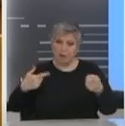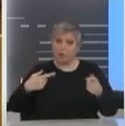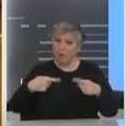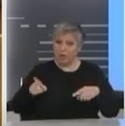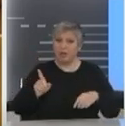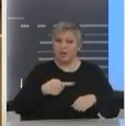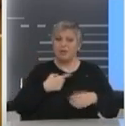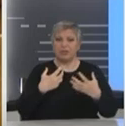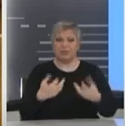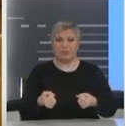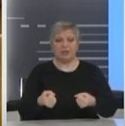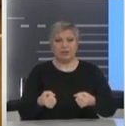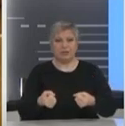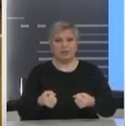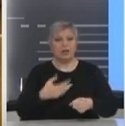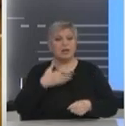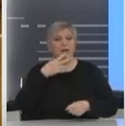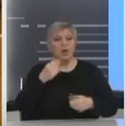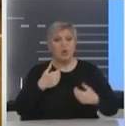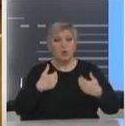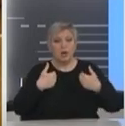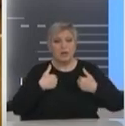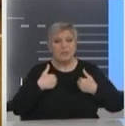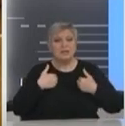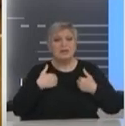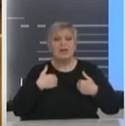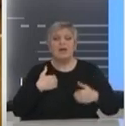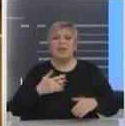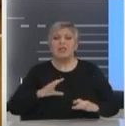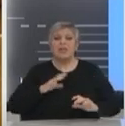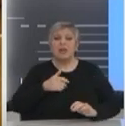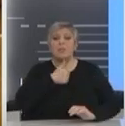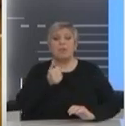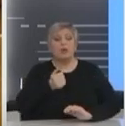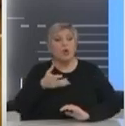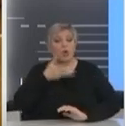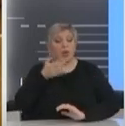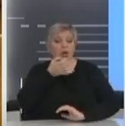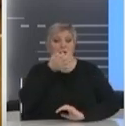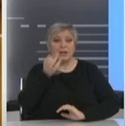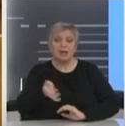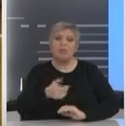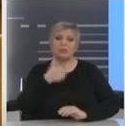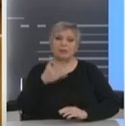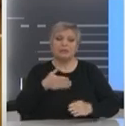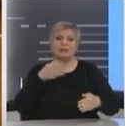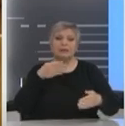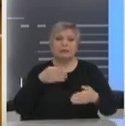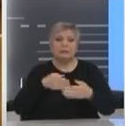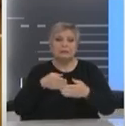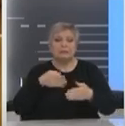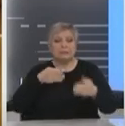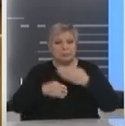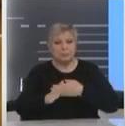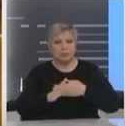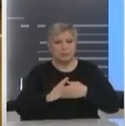Γιατί εμείς και εσείς και οι συνάδελφοι δεν έχουμε μονάχα σχέδιο και στόχο να βγάλουμε τη χώρα από αυτή την πραγματικά